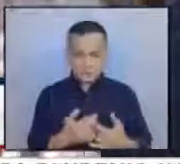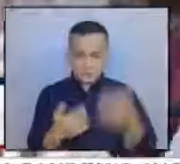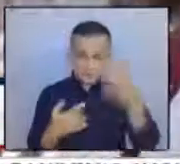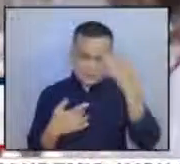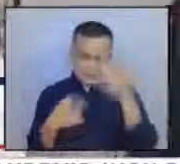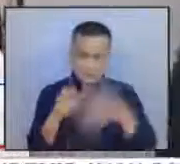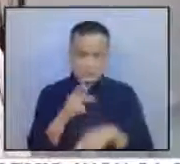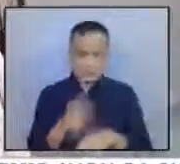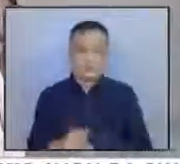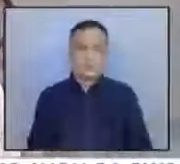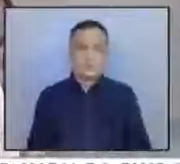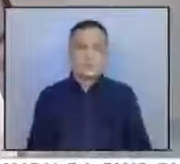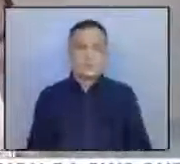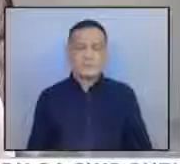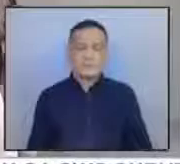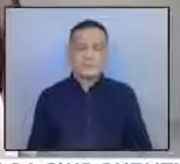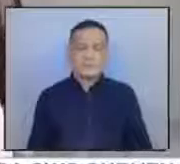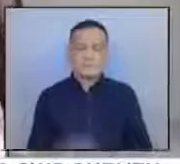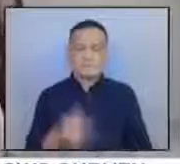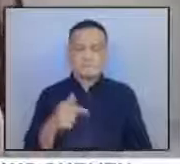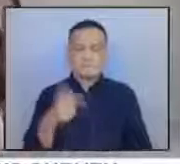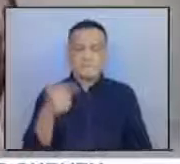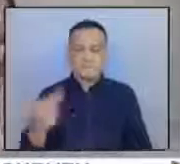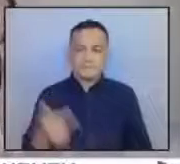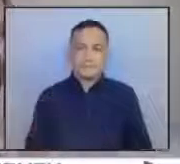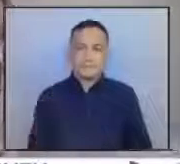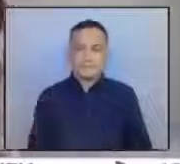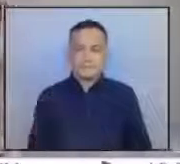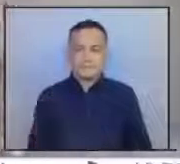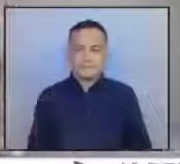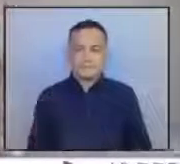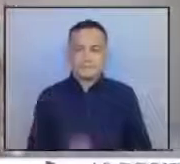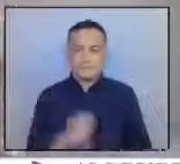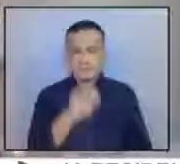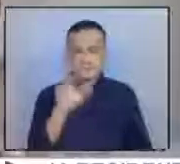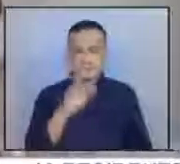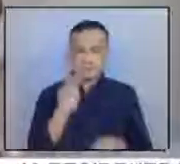Jillian Jeronimo para sa Morning Show ng Bayan, Rise and Shine, Pilipinas.